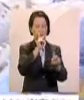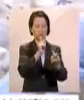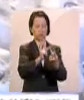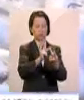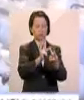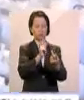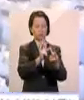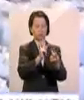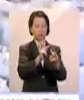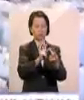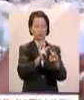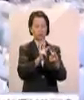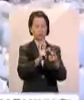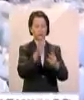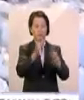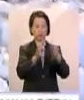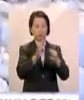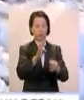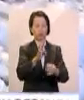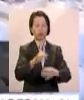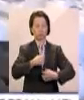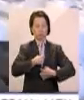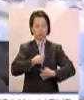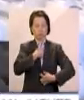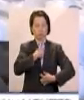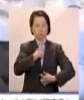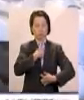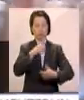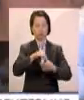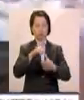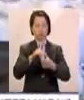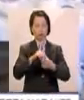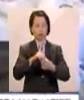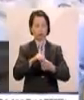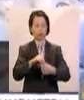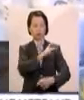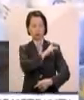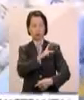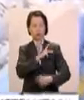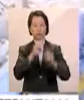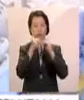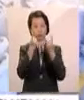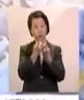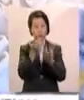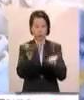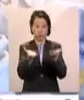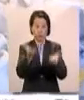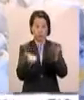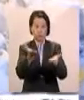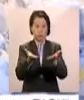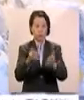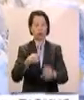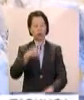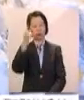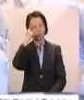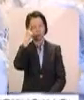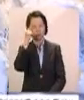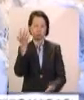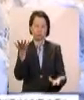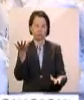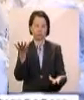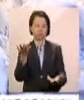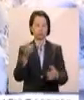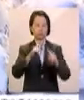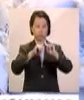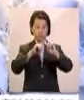dengan kalau pengawas ke ataupun kutu-kutu dajah ke, mungkinlah pada pendapat saya macam itulah.